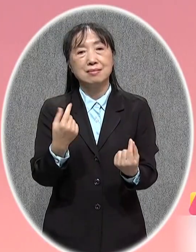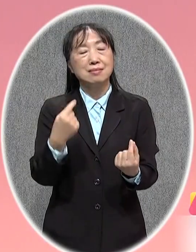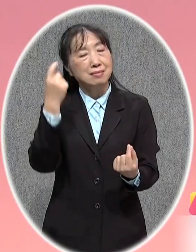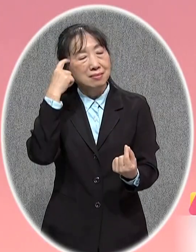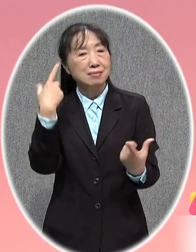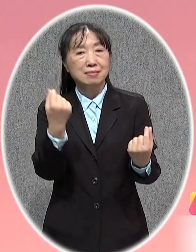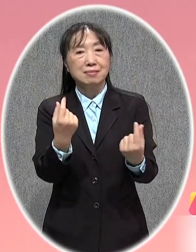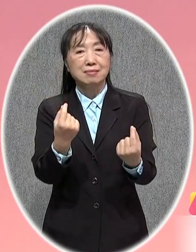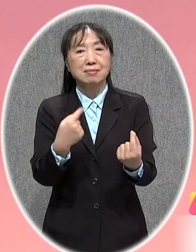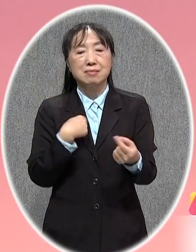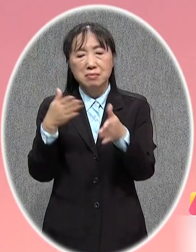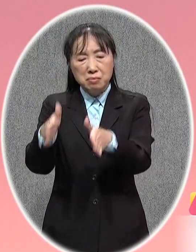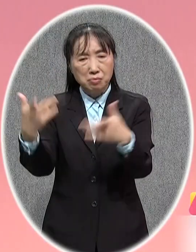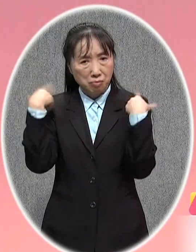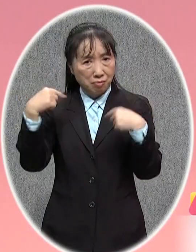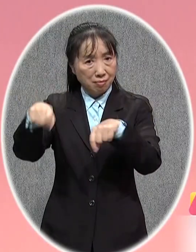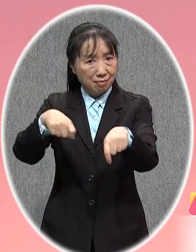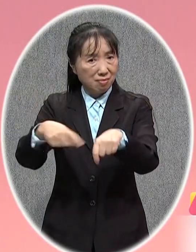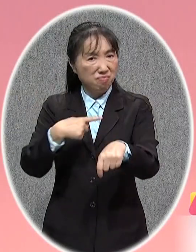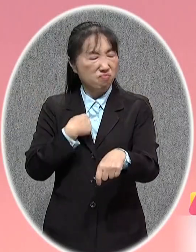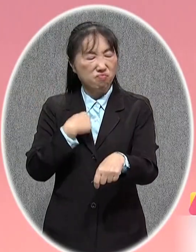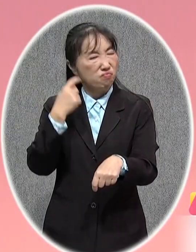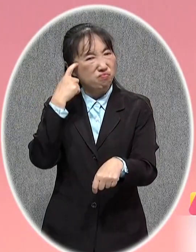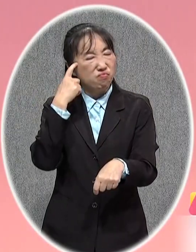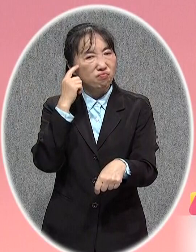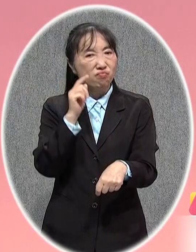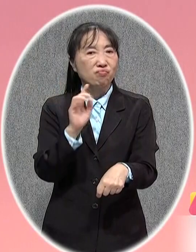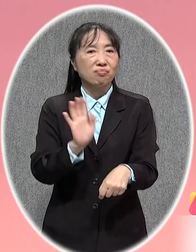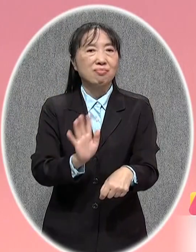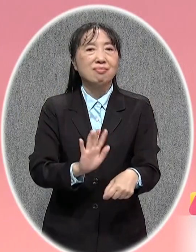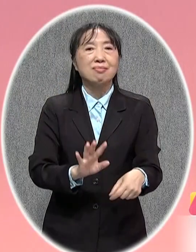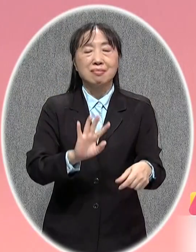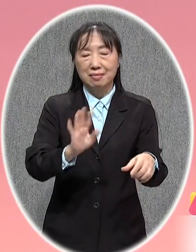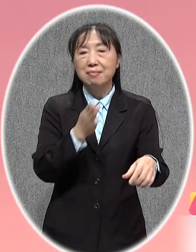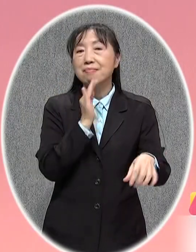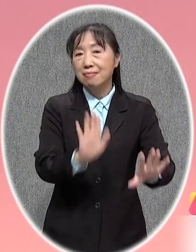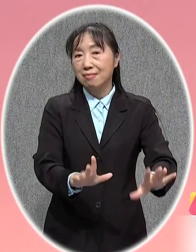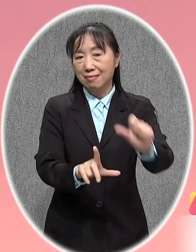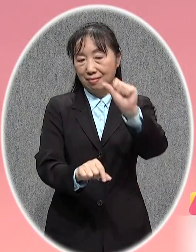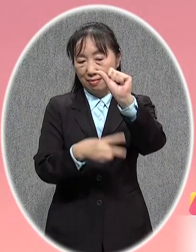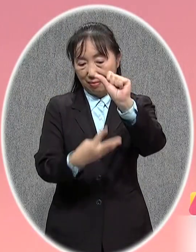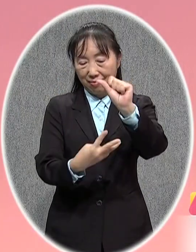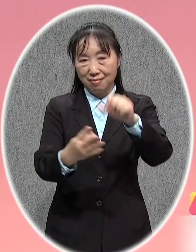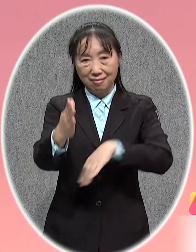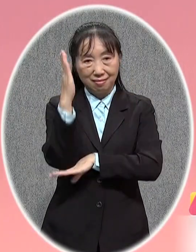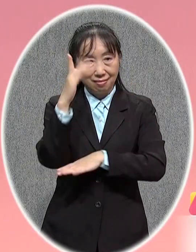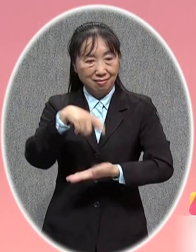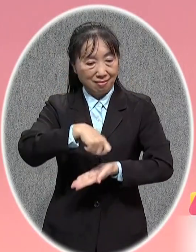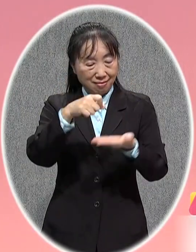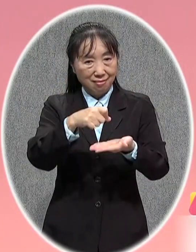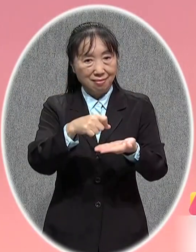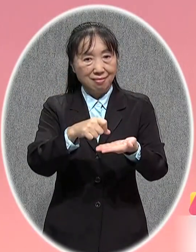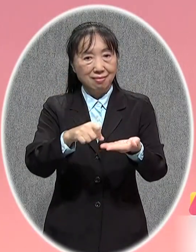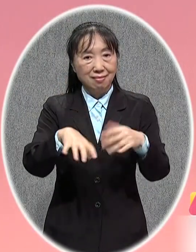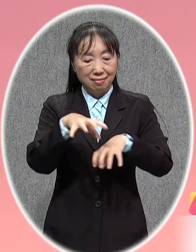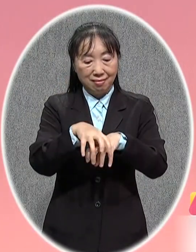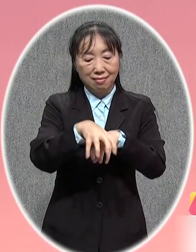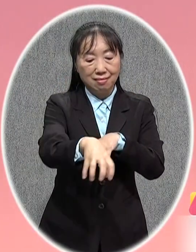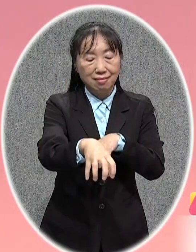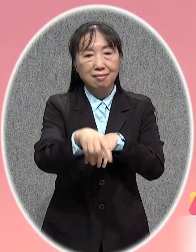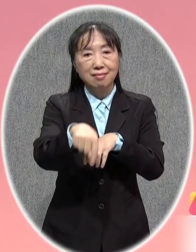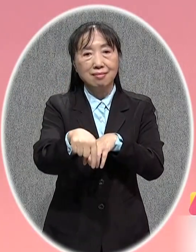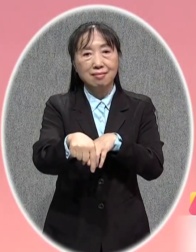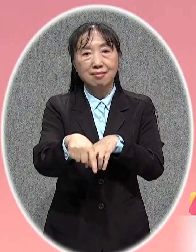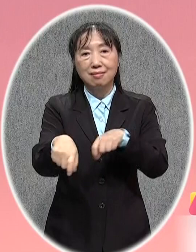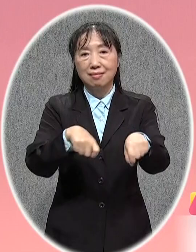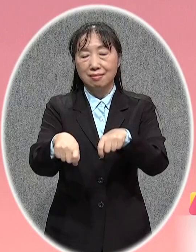那个方案，但是在今年5月3号政府提出了这个外推方案之后呢，